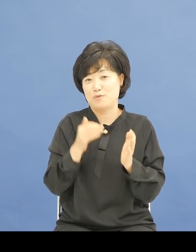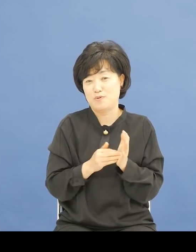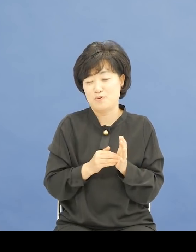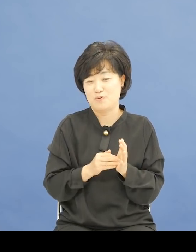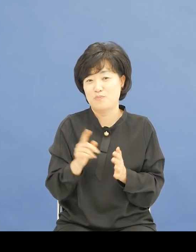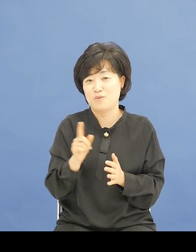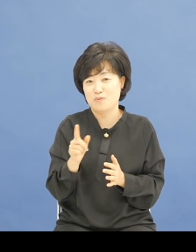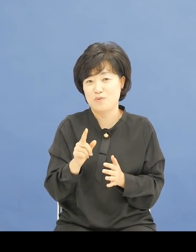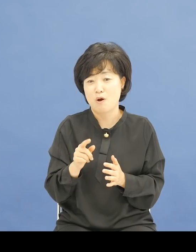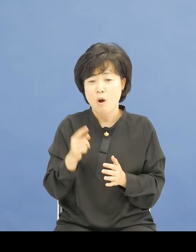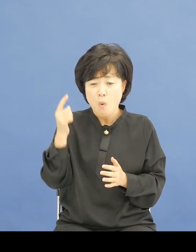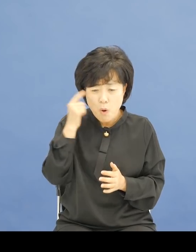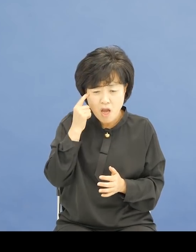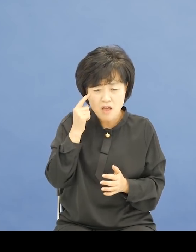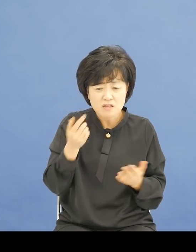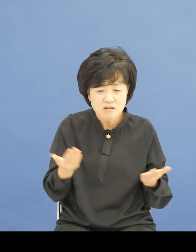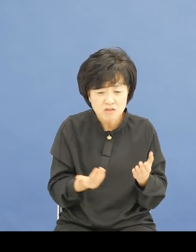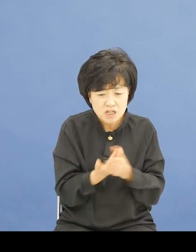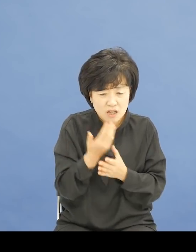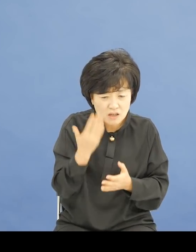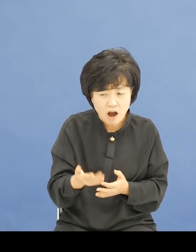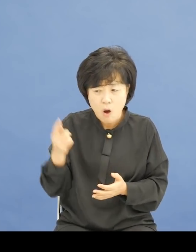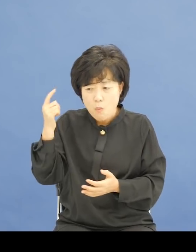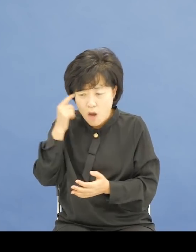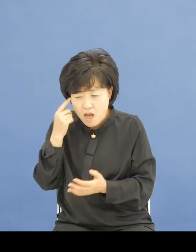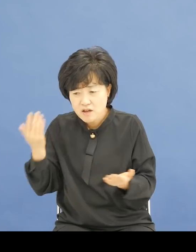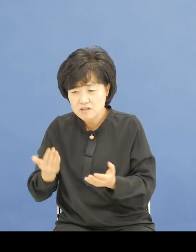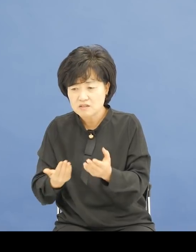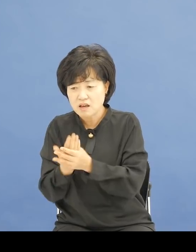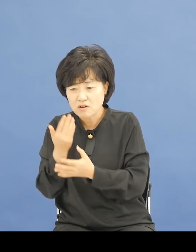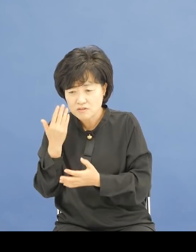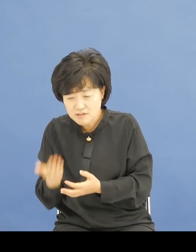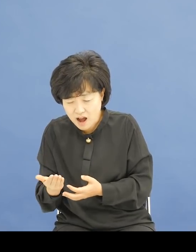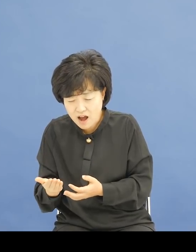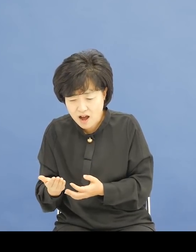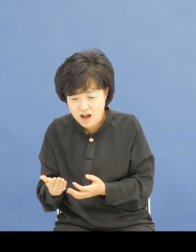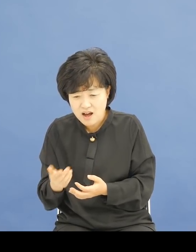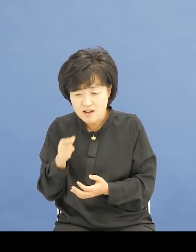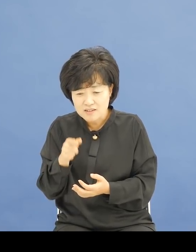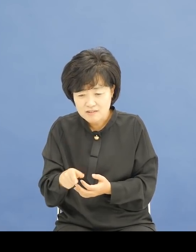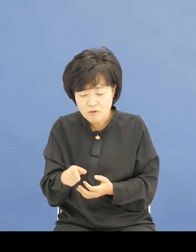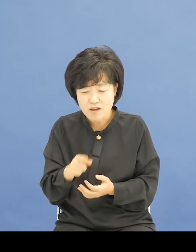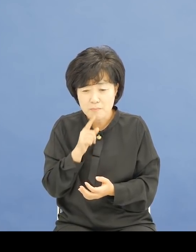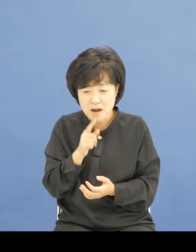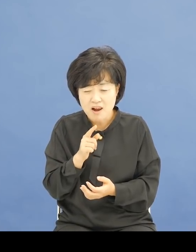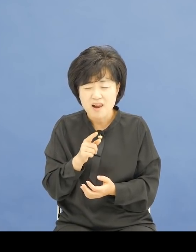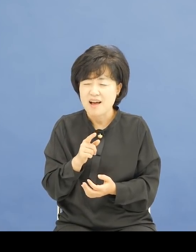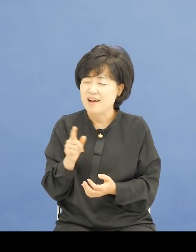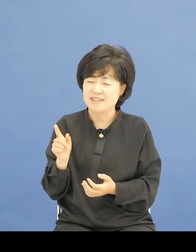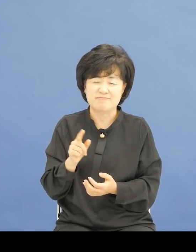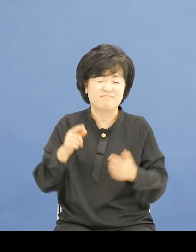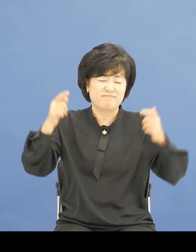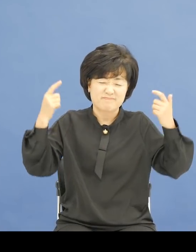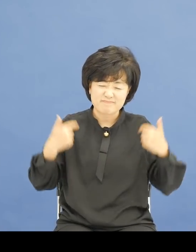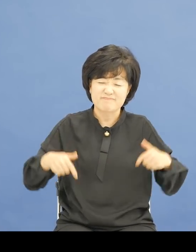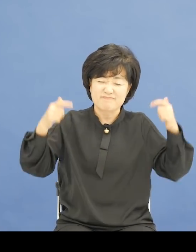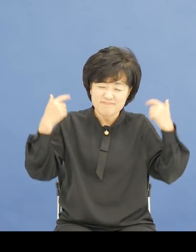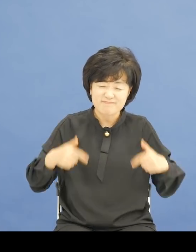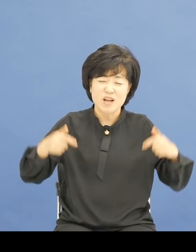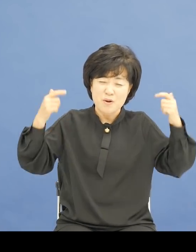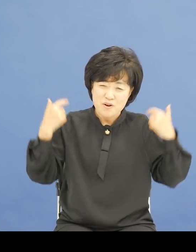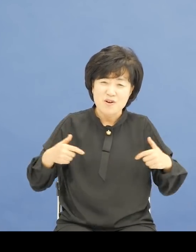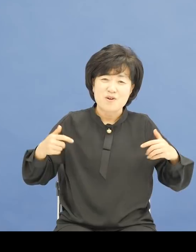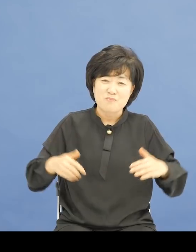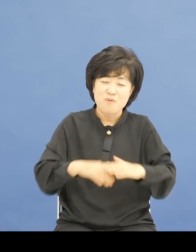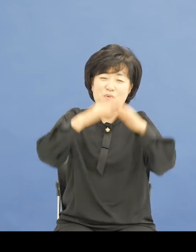왜 나에게 이런 일이 있을까? 왜 우리 집에만 이런 일이 있을까라고 외쳤던 저를 포함한 많은 사람들이 이 방송을 보면서 everybody구나. why